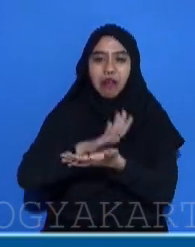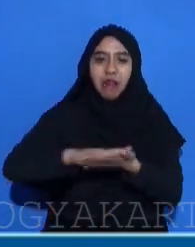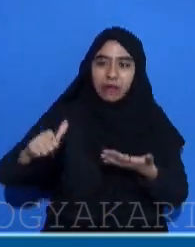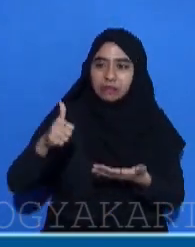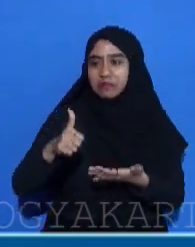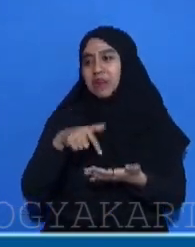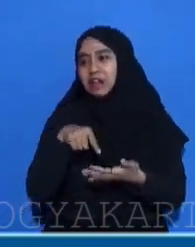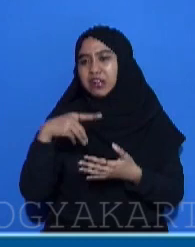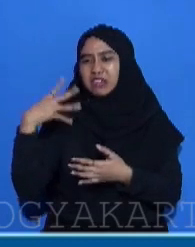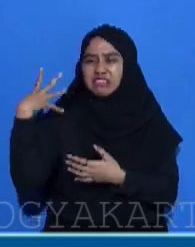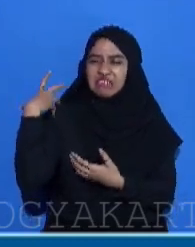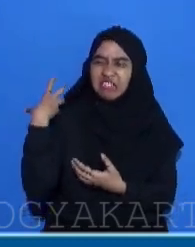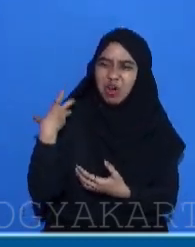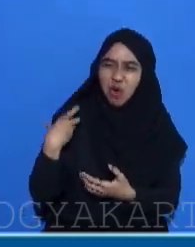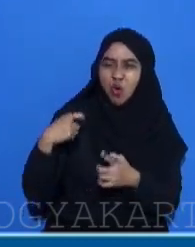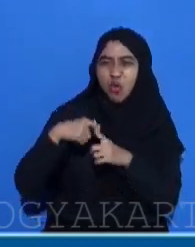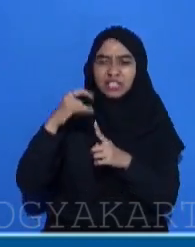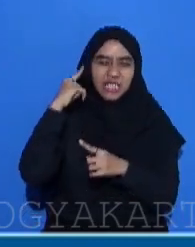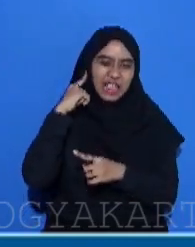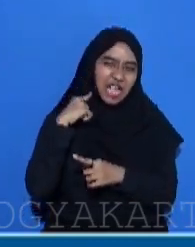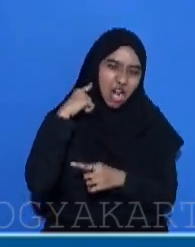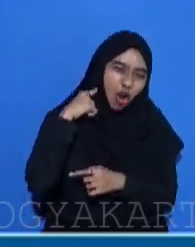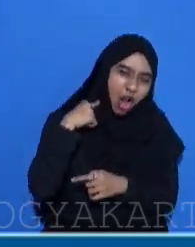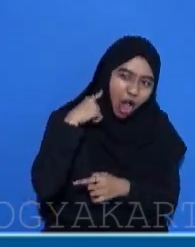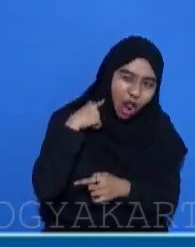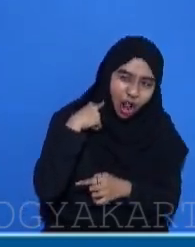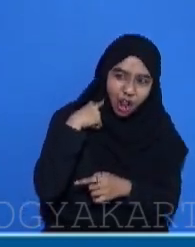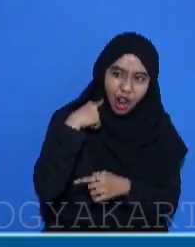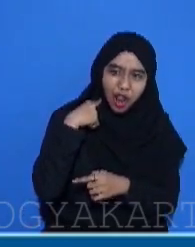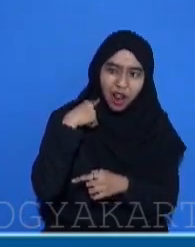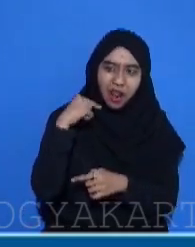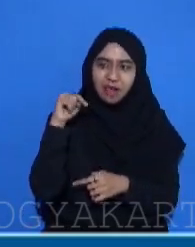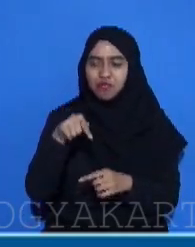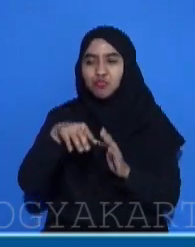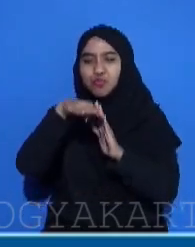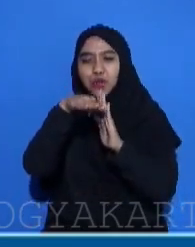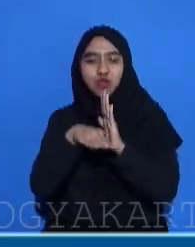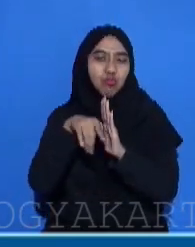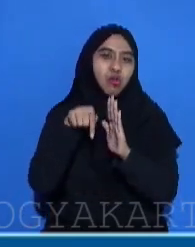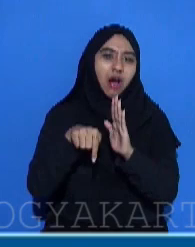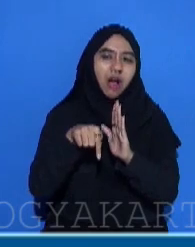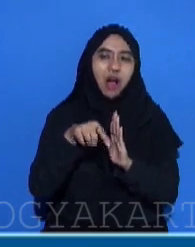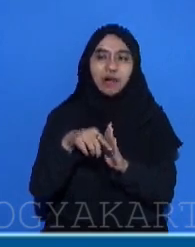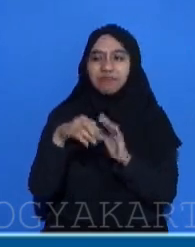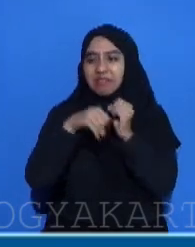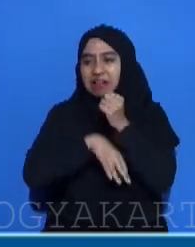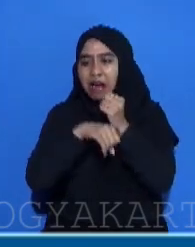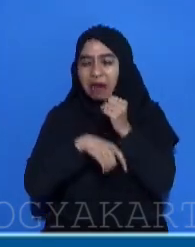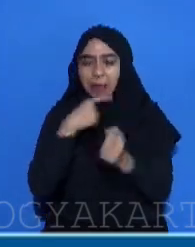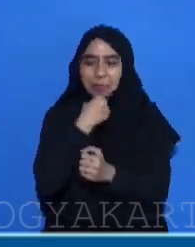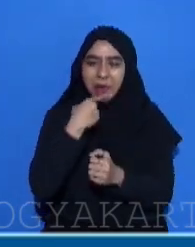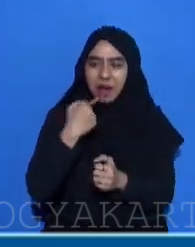LDL Lani kelakan kolesterol Sai utawi HDL Zaki punggung sel darah merah supados timbang